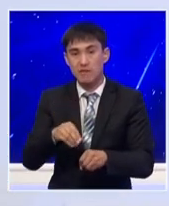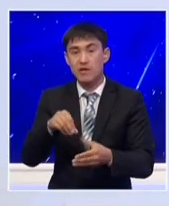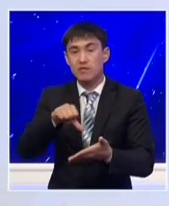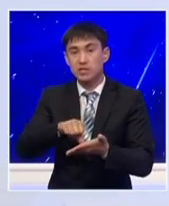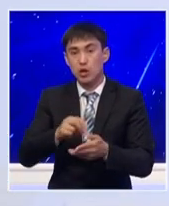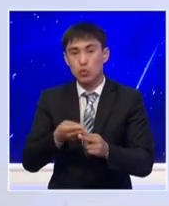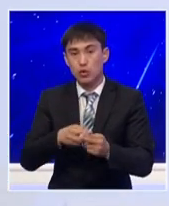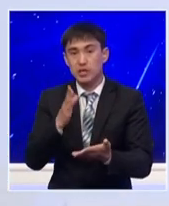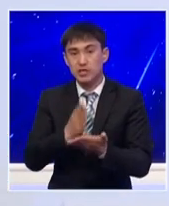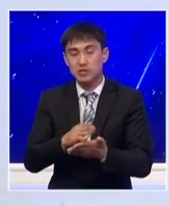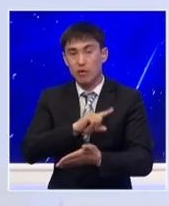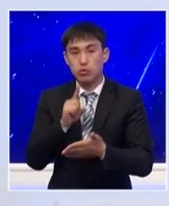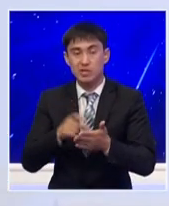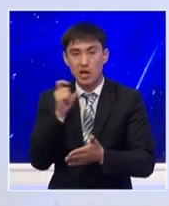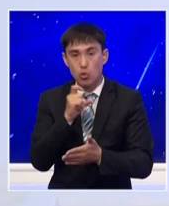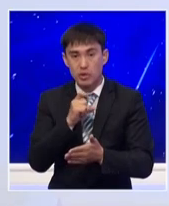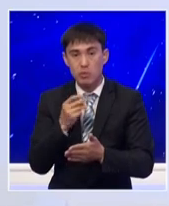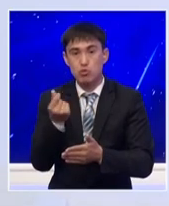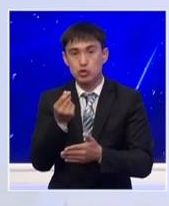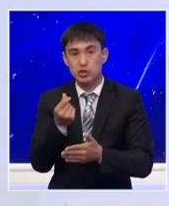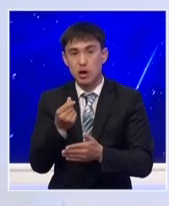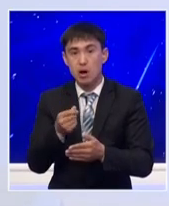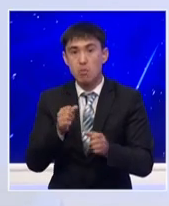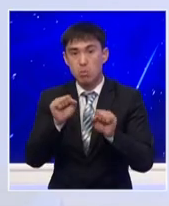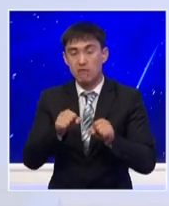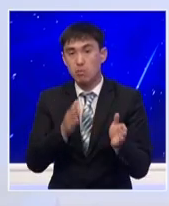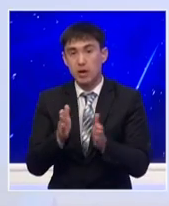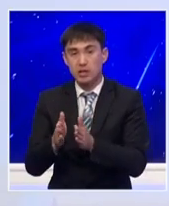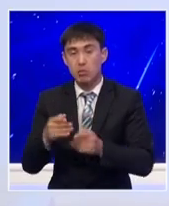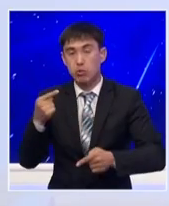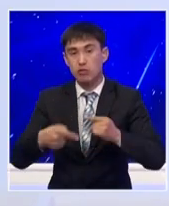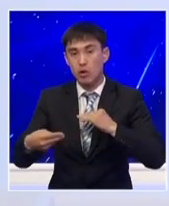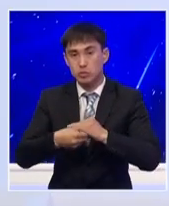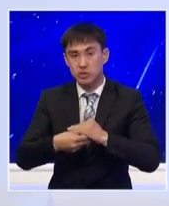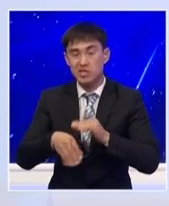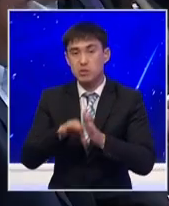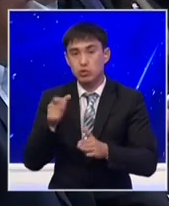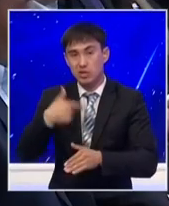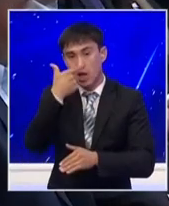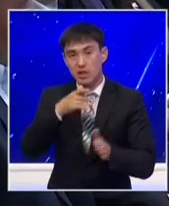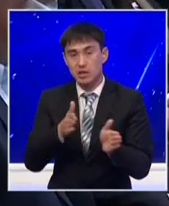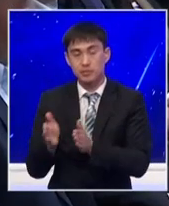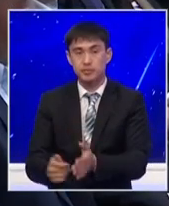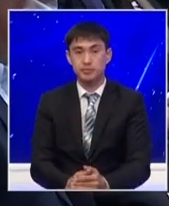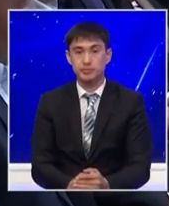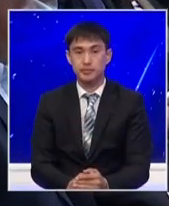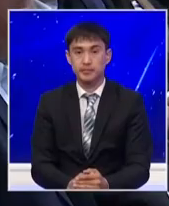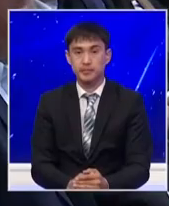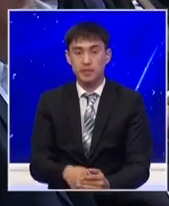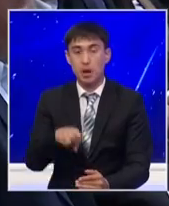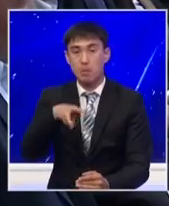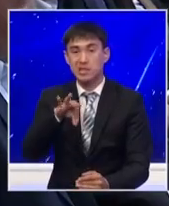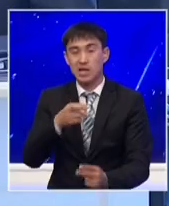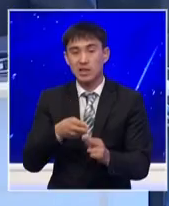компетенции которой находятся вопросы экономики, бюджета, правопорядка, борьбы с коррупцией и депутатской этики. Кроме того,